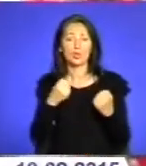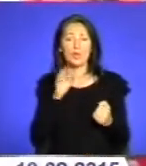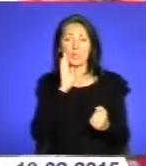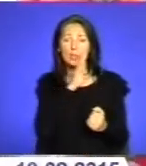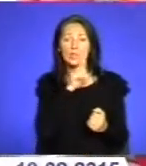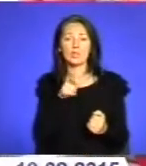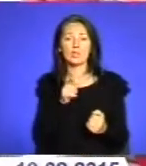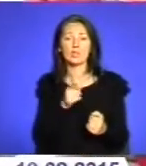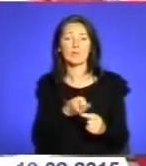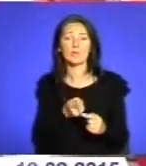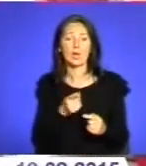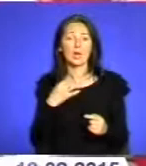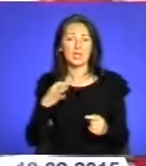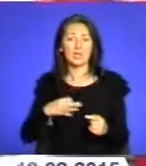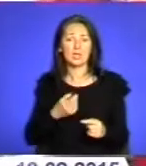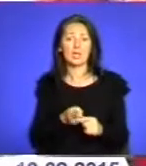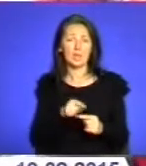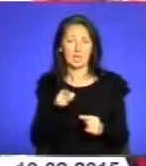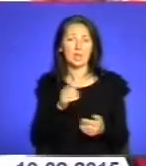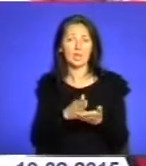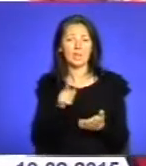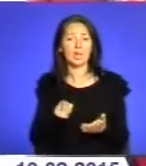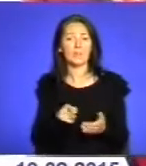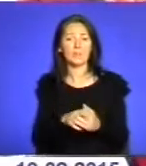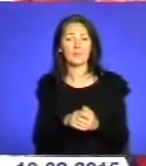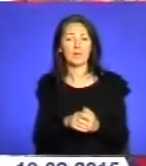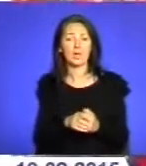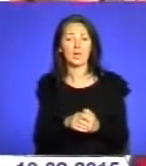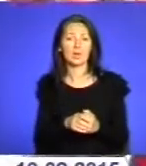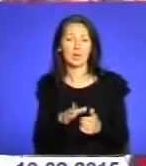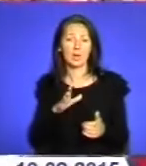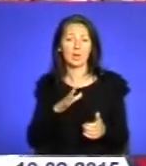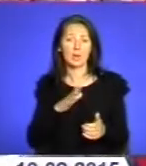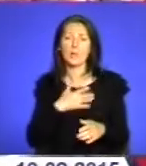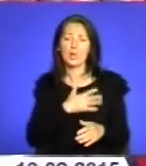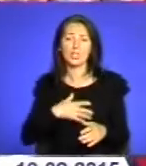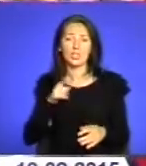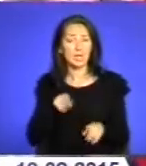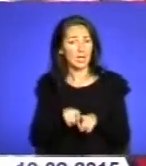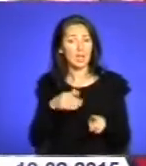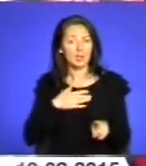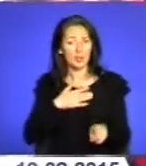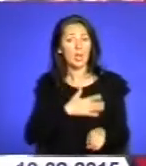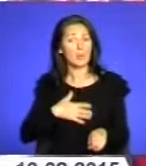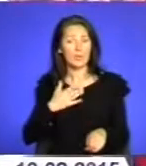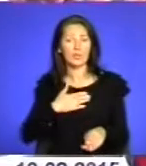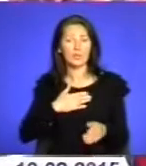знаходяться сини там. Бо тому що пройти таке, що ми пройшли в нашій сім'ї, це дуже важко